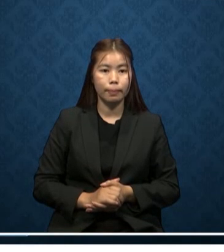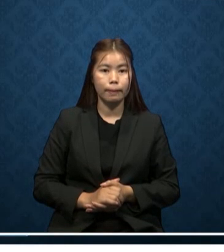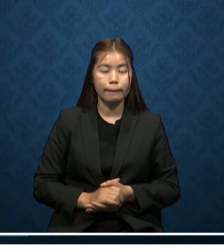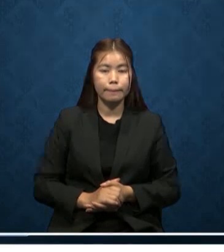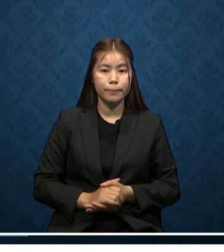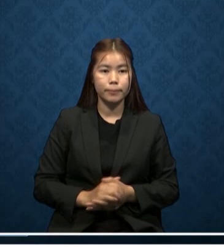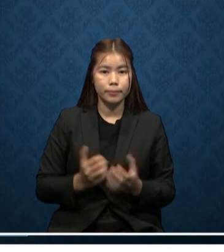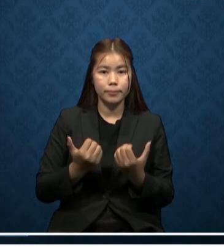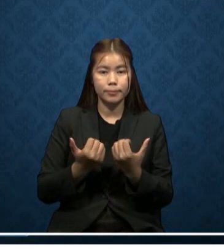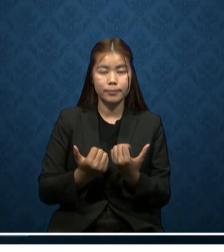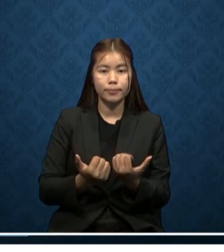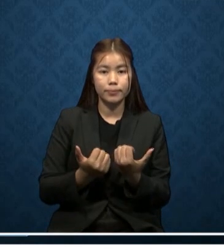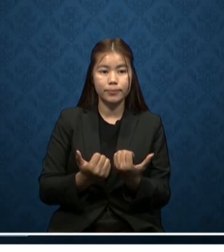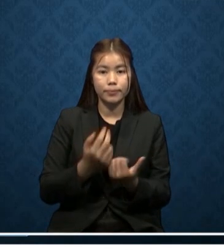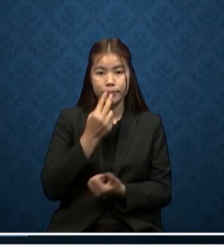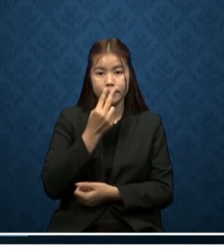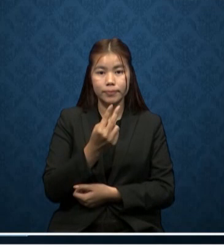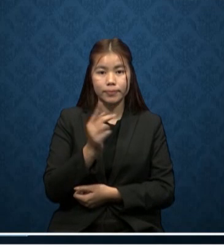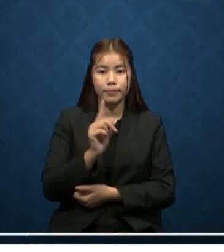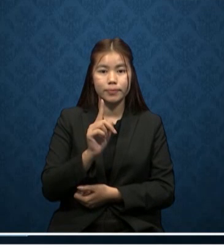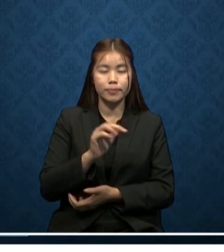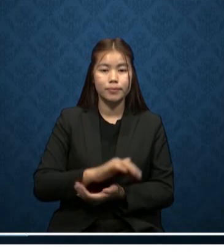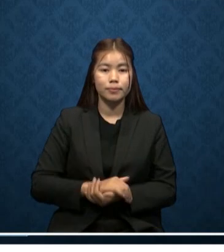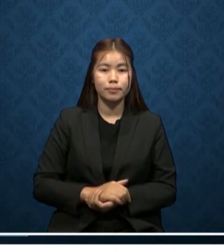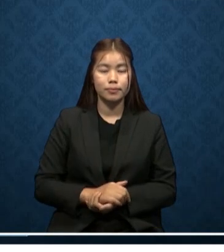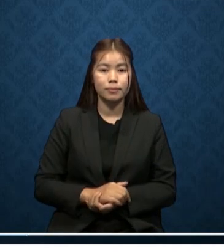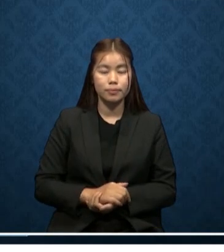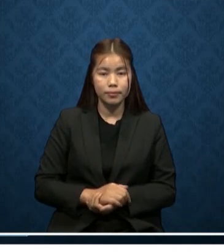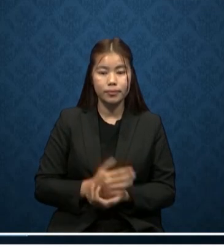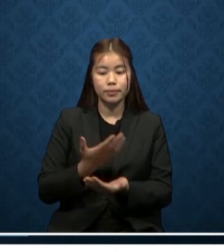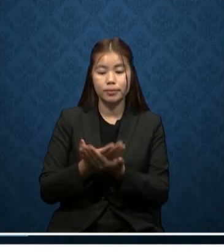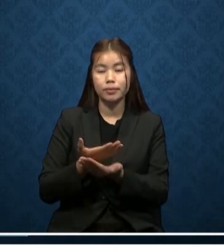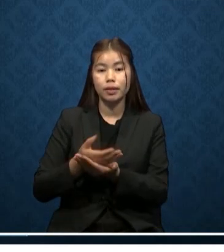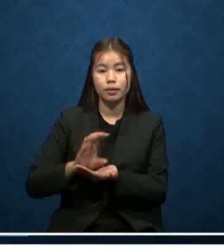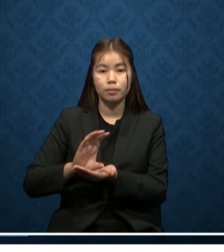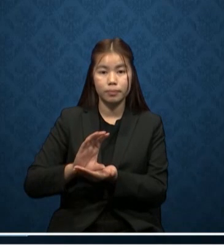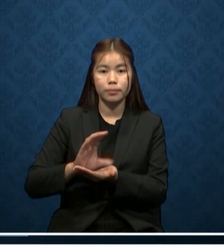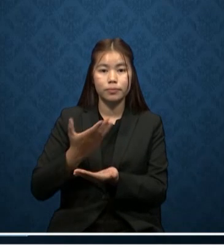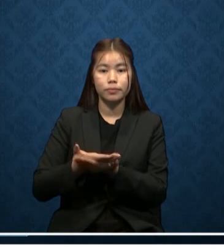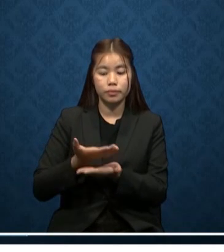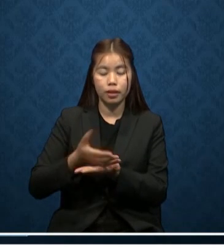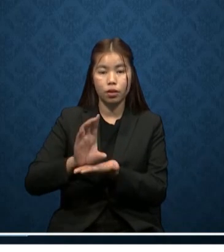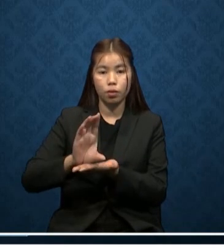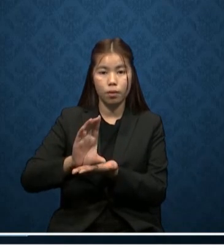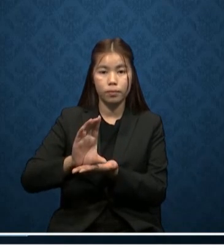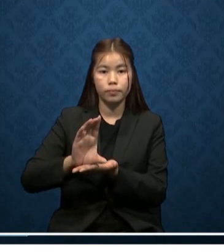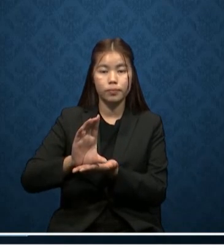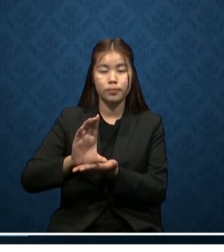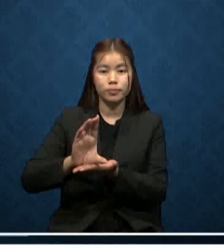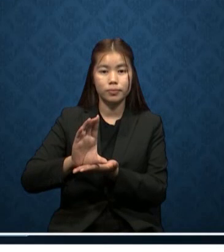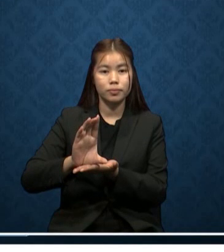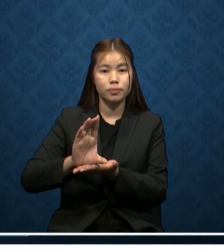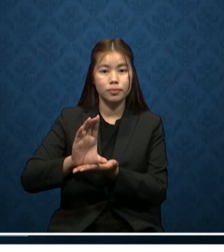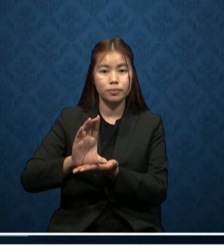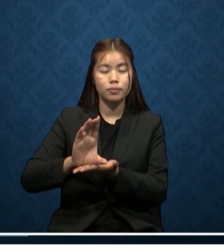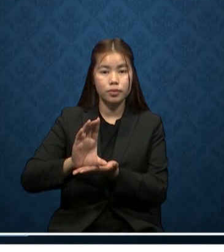แสดงถึงเป็นเป็นการแสดงถึงงบประมาณที่เป็นภายเป็นไปเป็นภายภายใต้